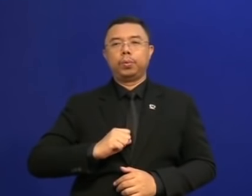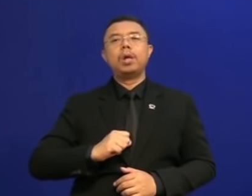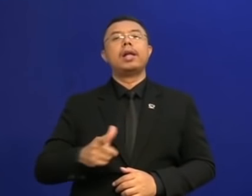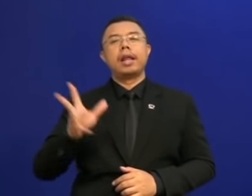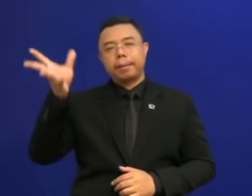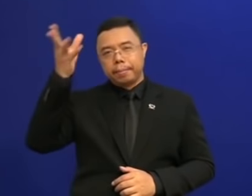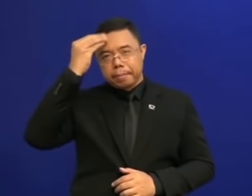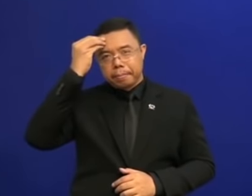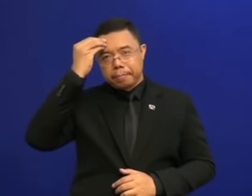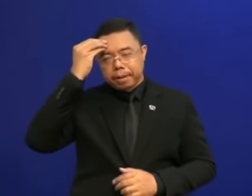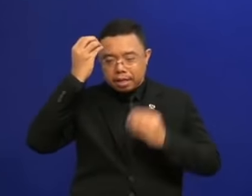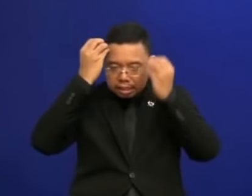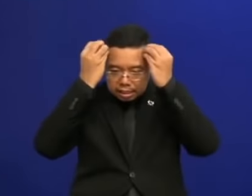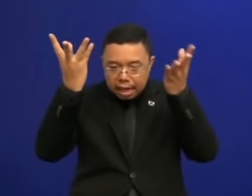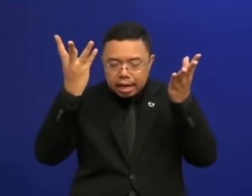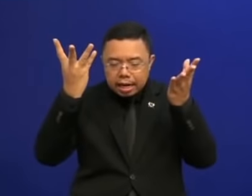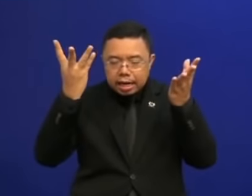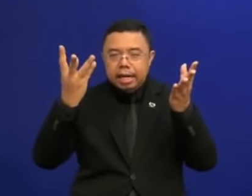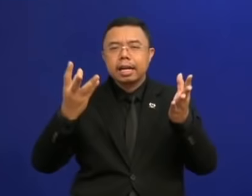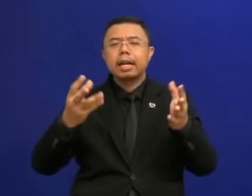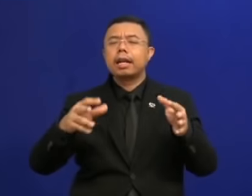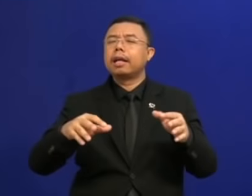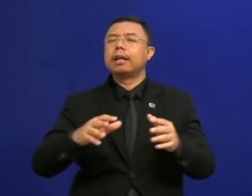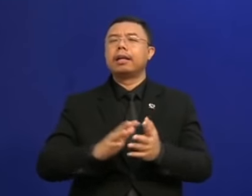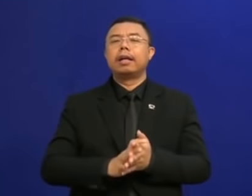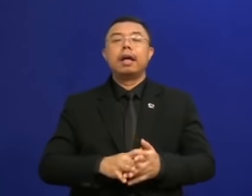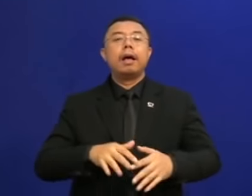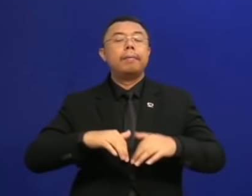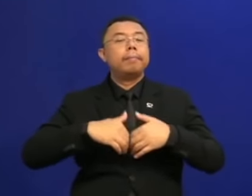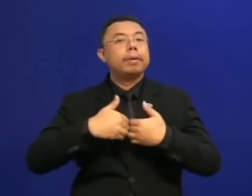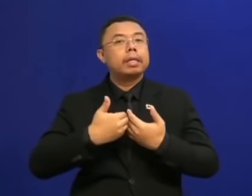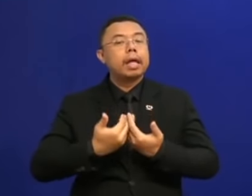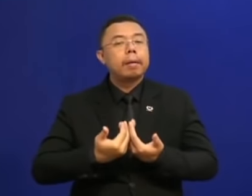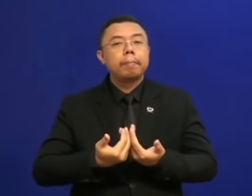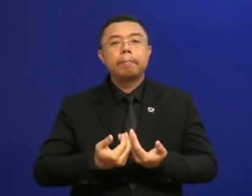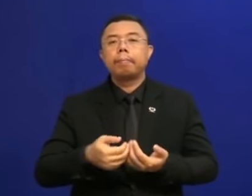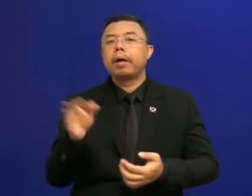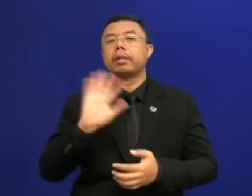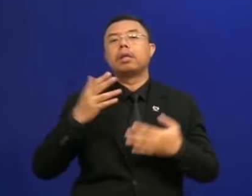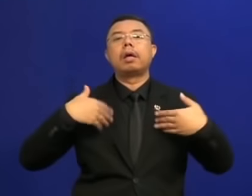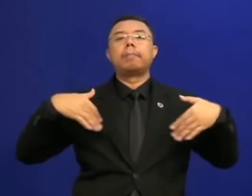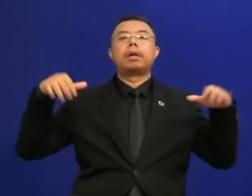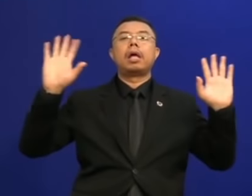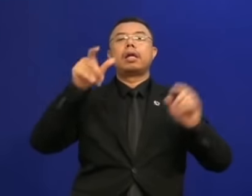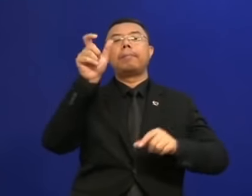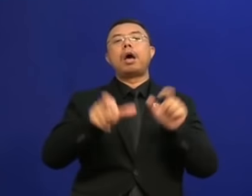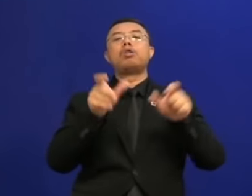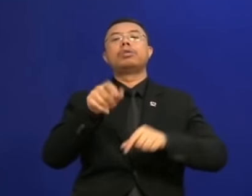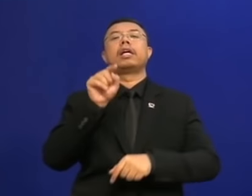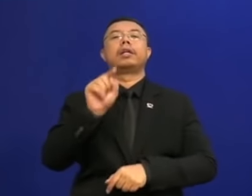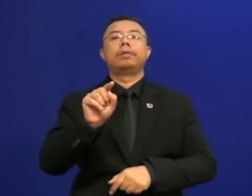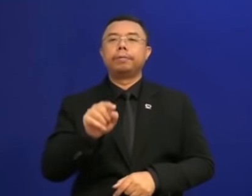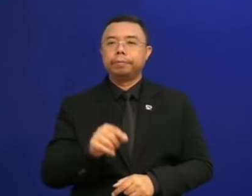dan memahami, menyadari sepenuhnya betapa tidak berdayanya manusia